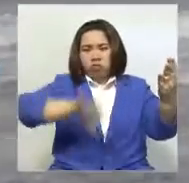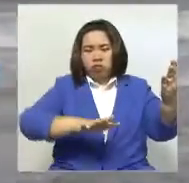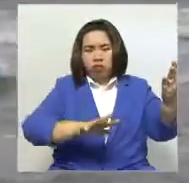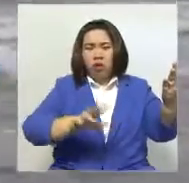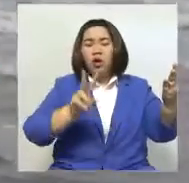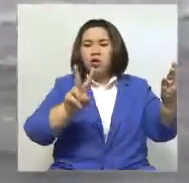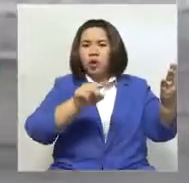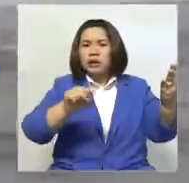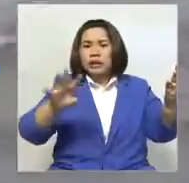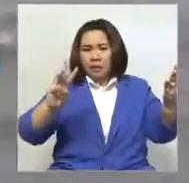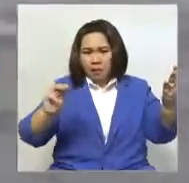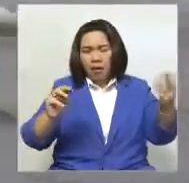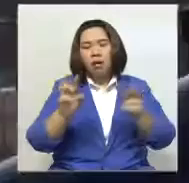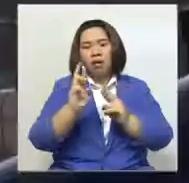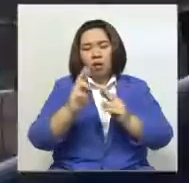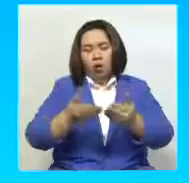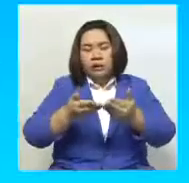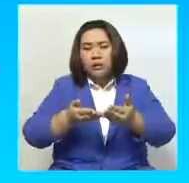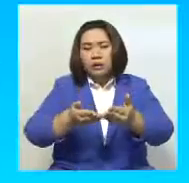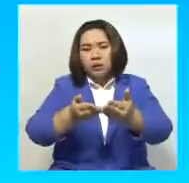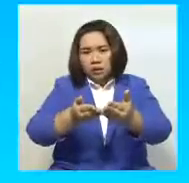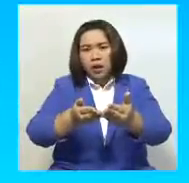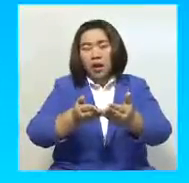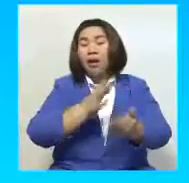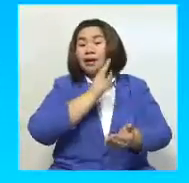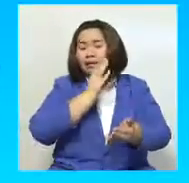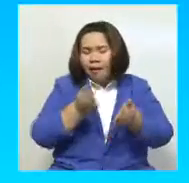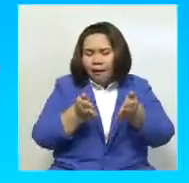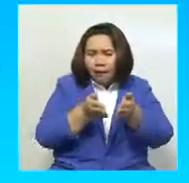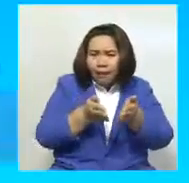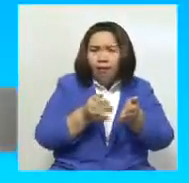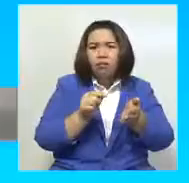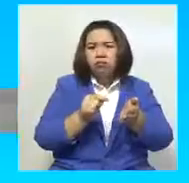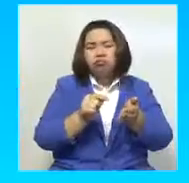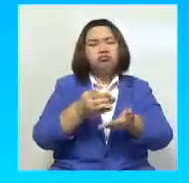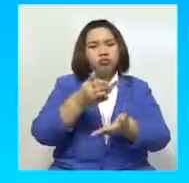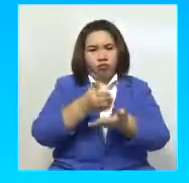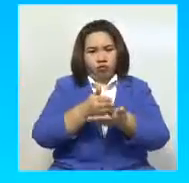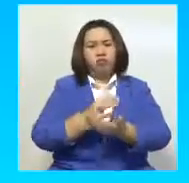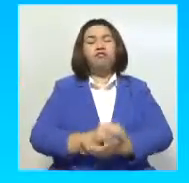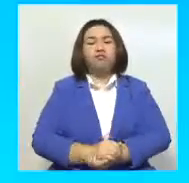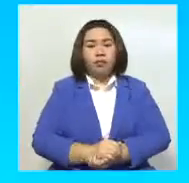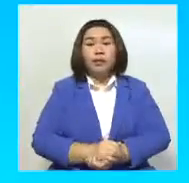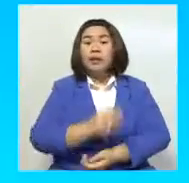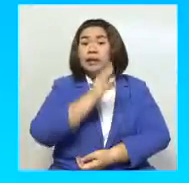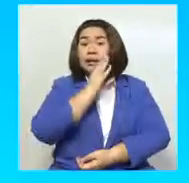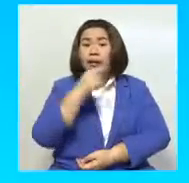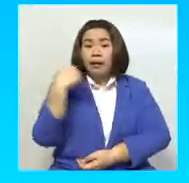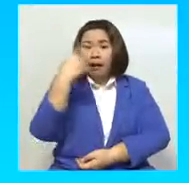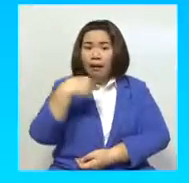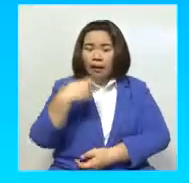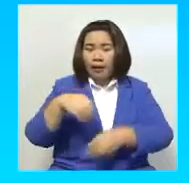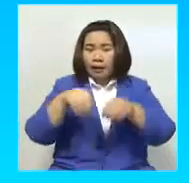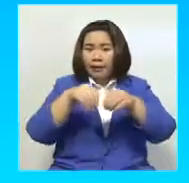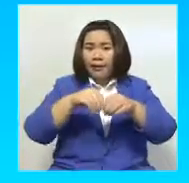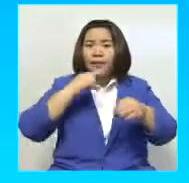นั้น ชาวเรือควรเดินเรือด้วยความระมัดระวังเรือเล็กควรงดออกจากฝั่งตลอดช่วงสำหรับประชาชนที่อาศัยอยู่บ